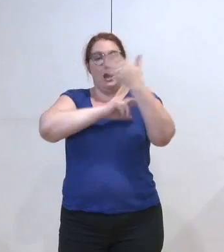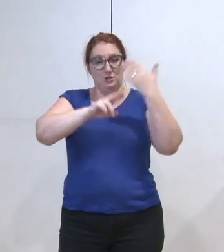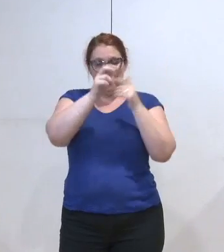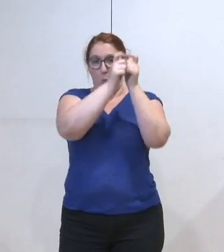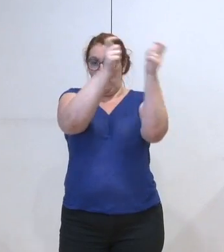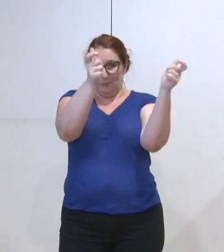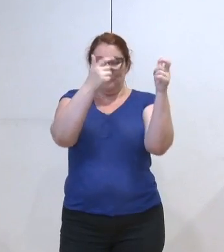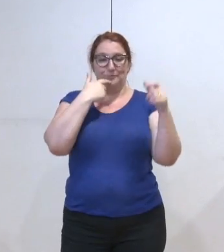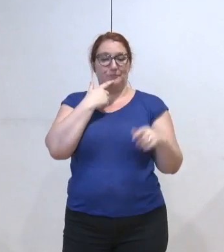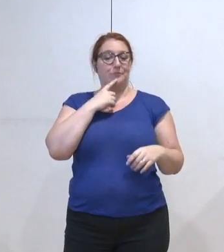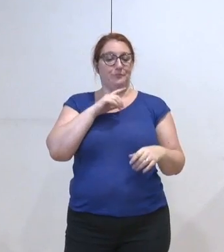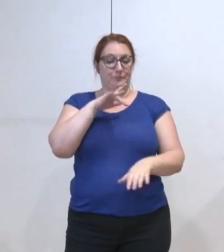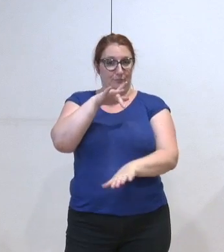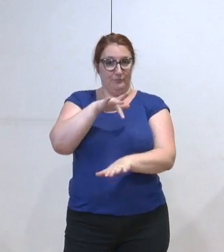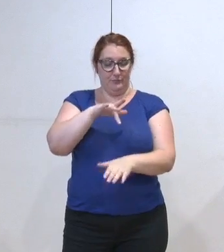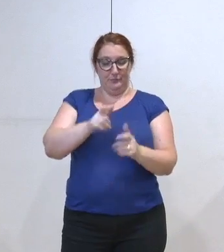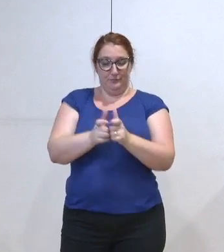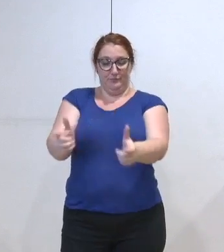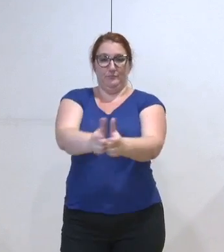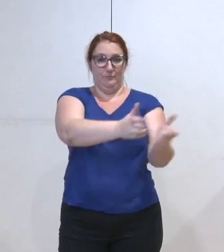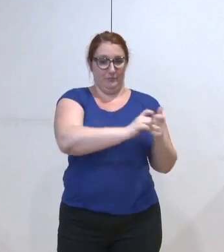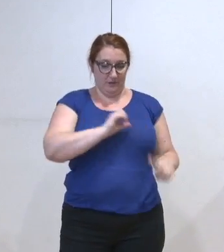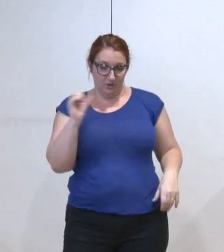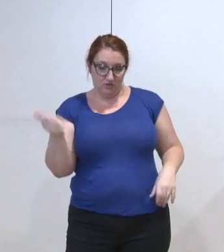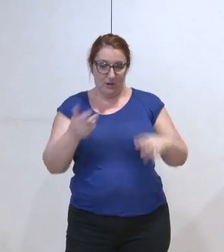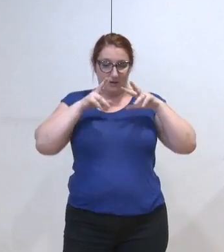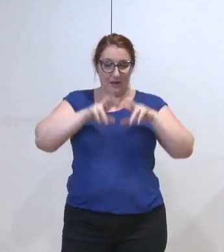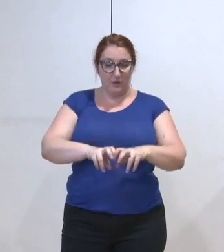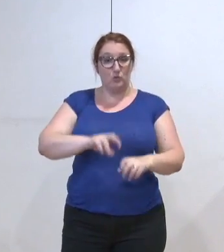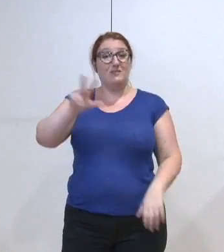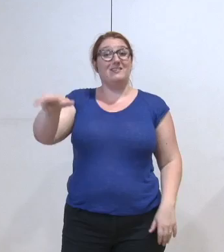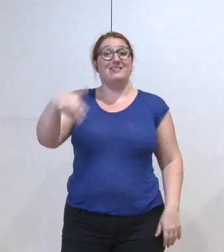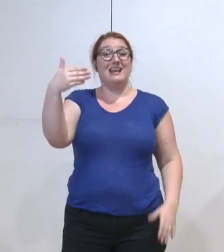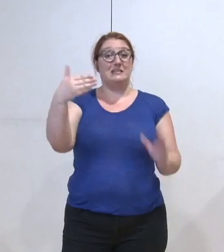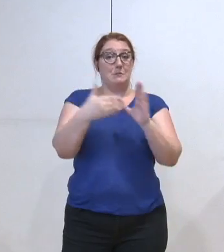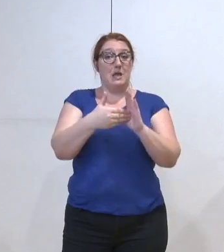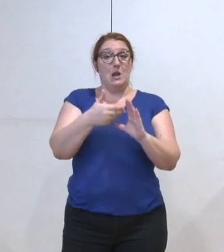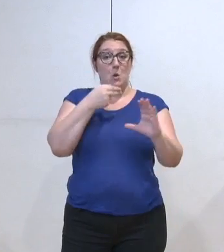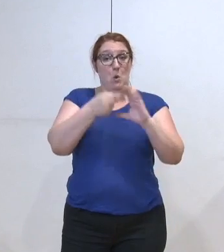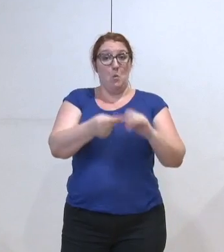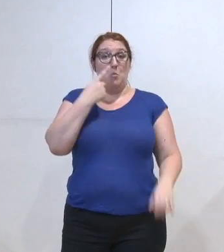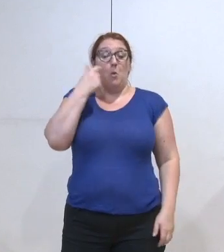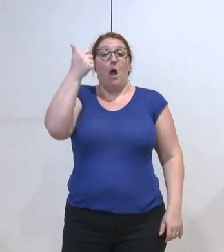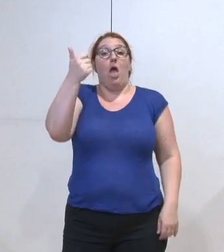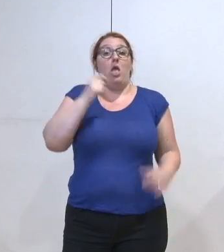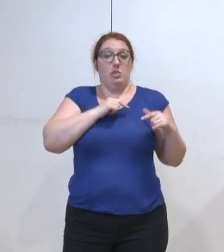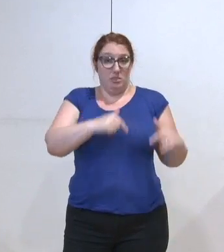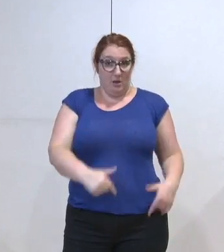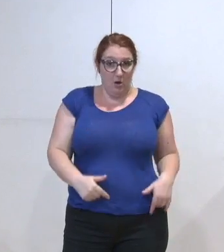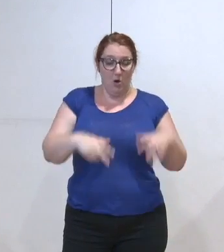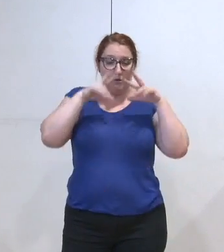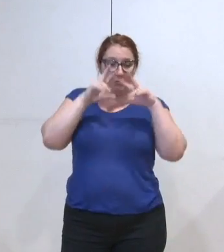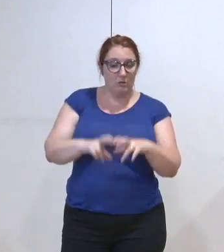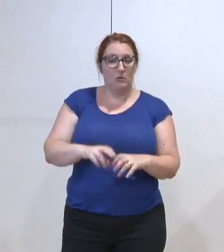c'est le niveau de d'étude c'est tr € concernant des diagnostics thermiques et énergétiques avec des